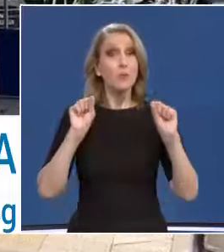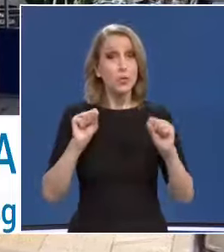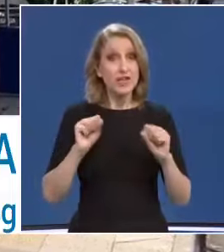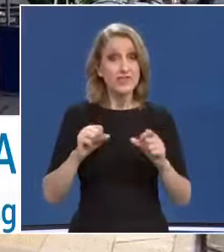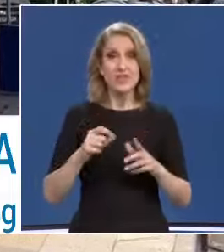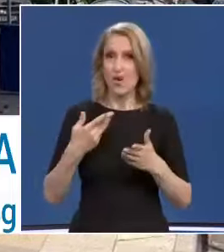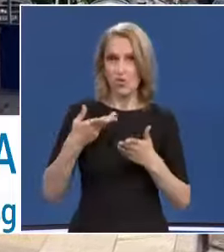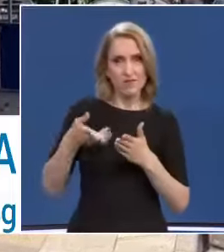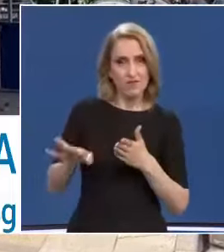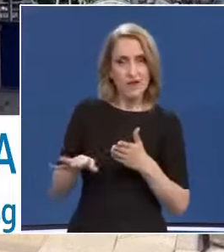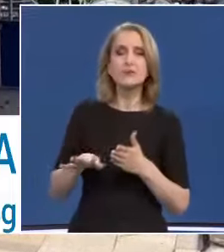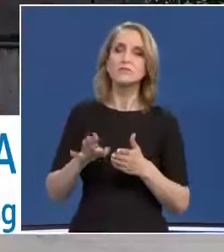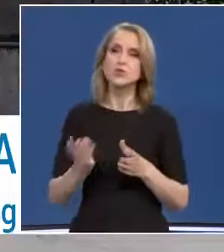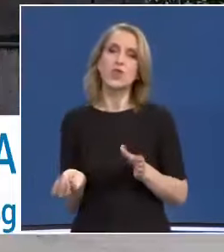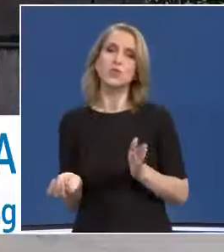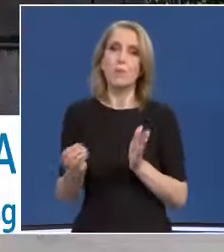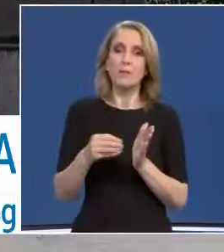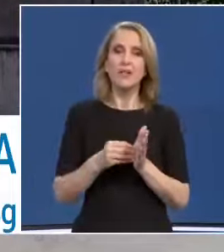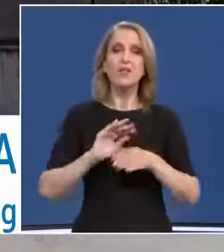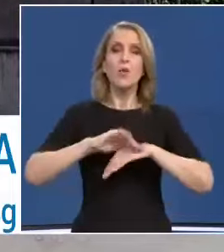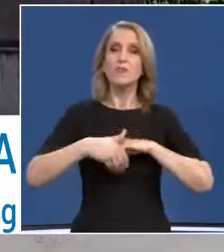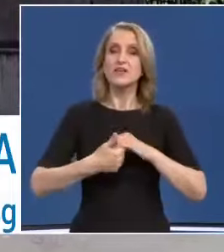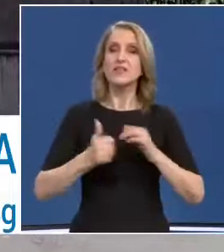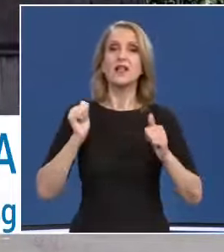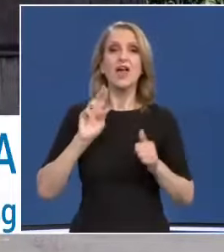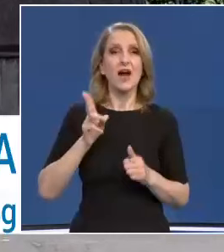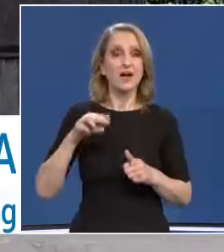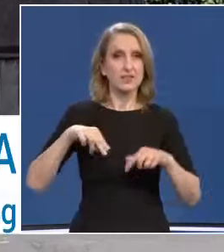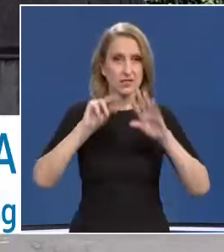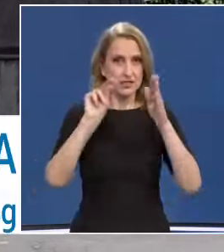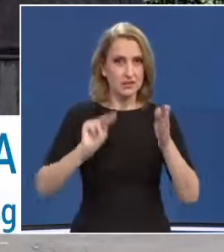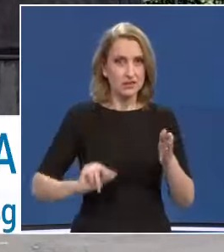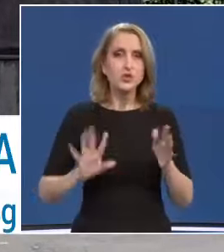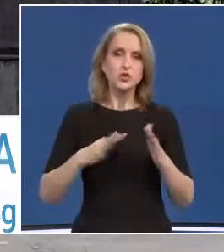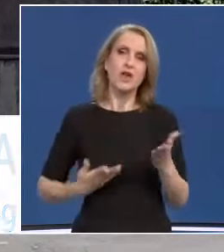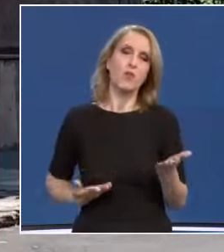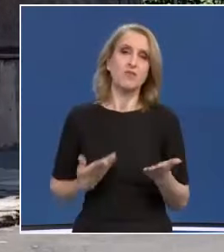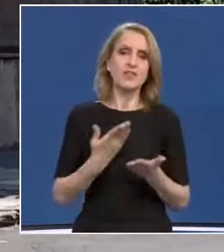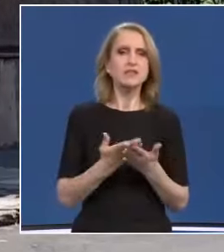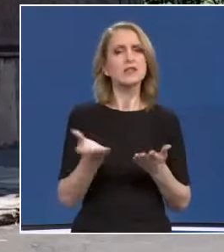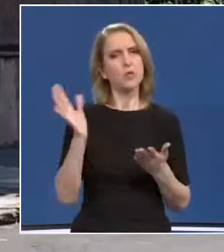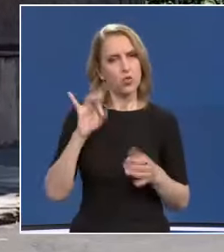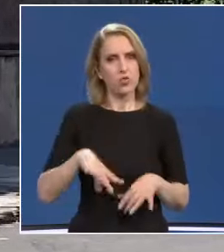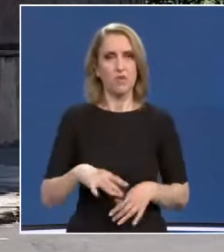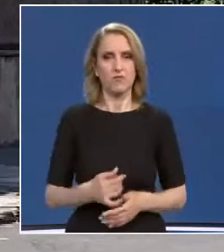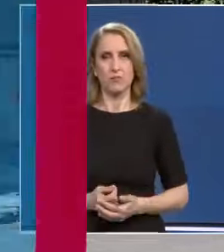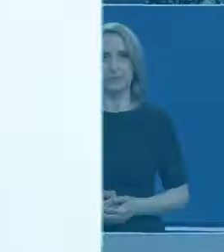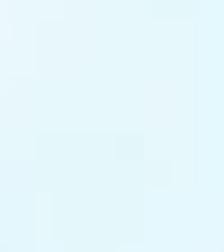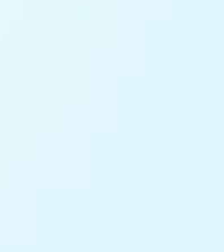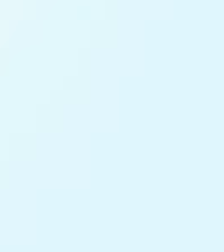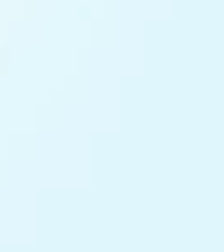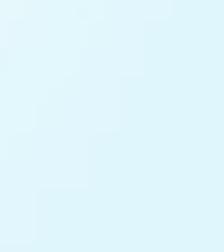бъде отхвърлен, ще допълни обвинителният акт, съобразно указанията на съда и ще го внесат отново.